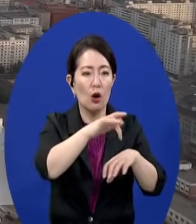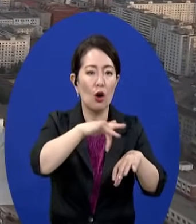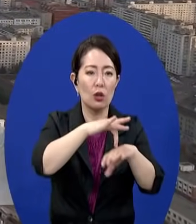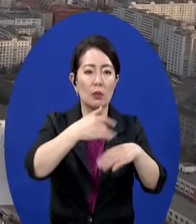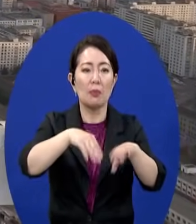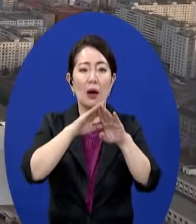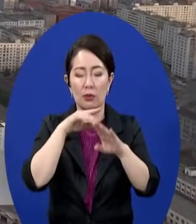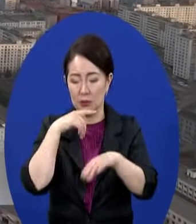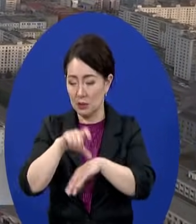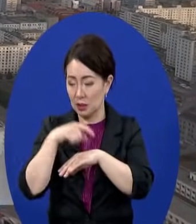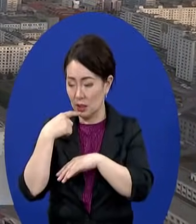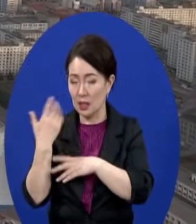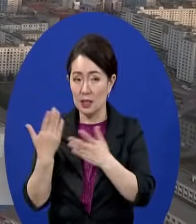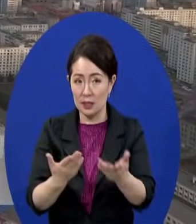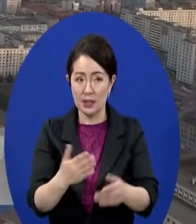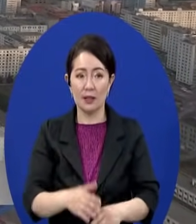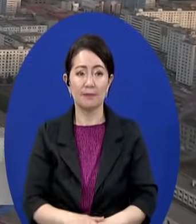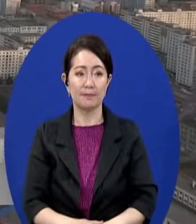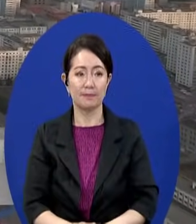байлаа.